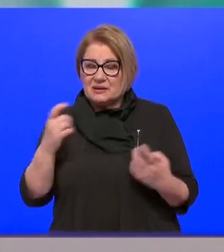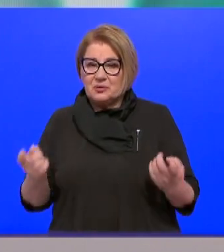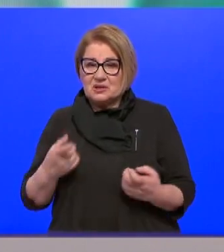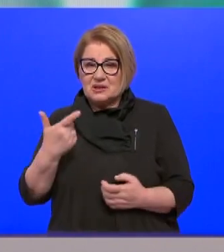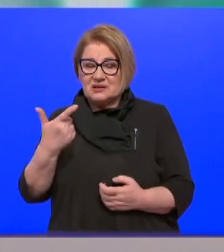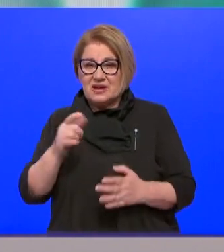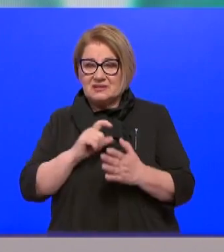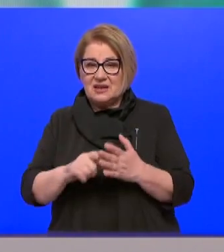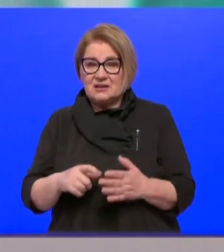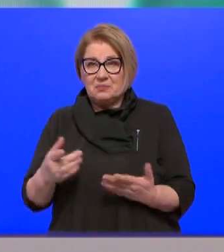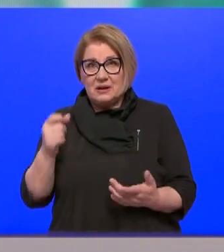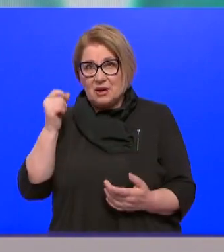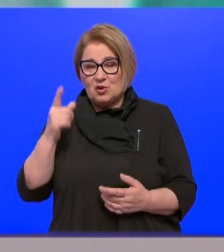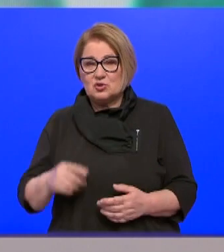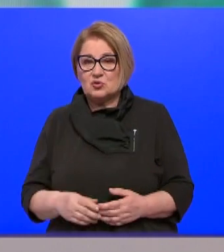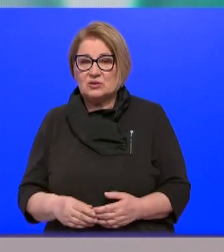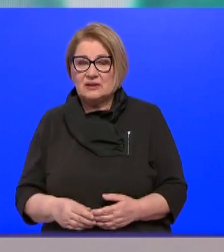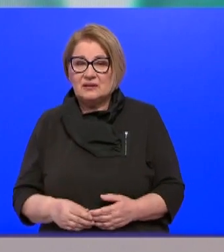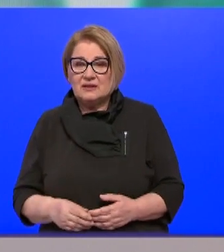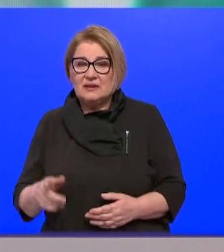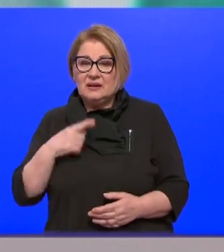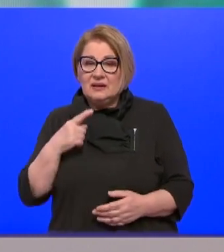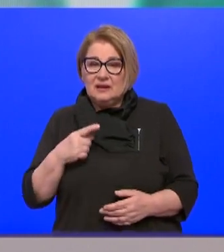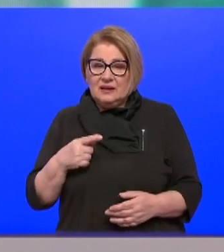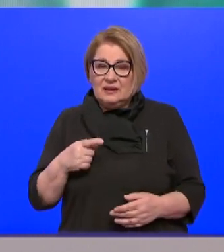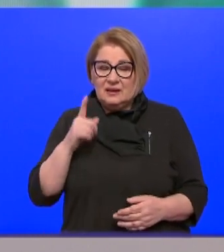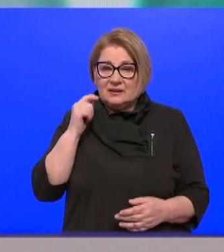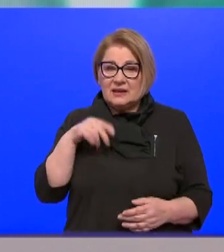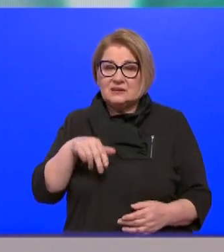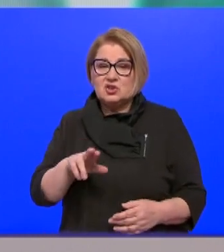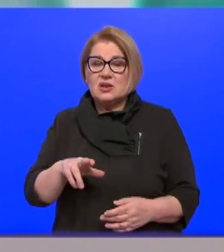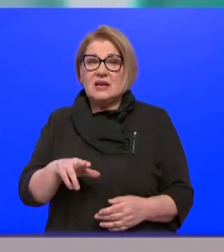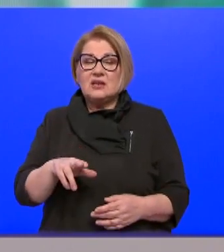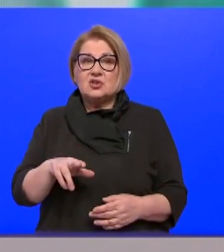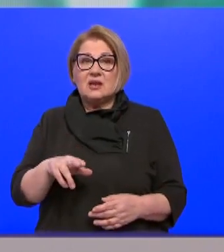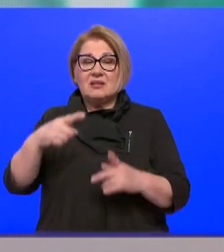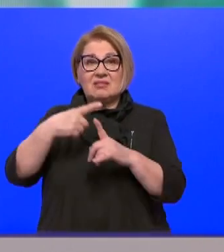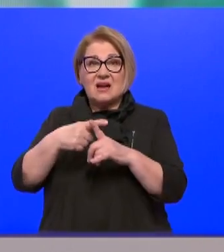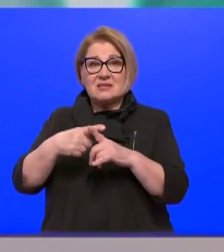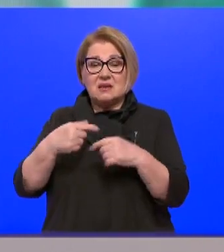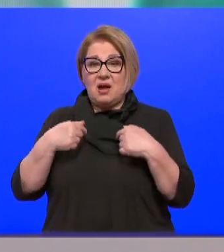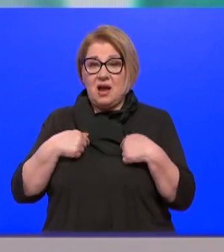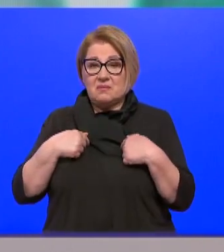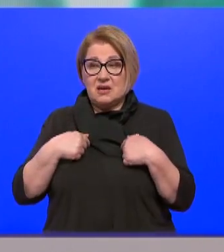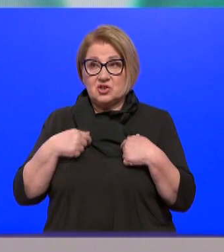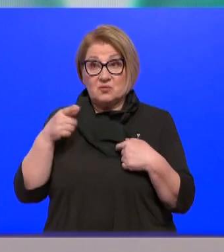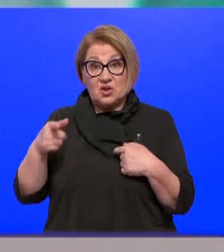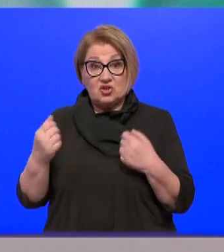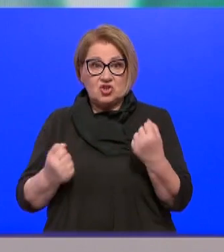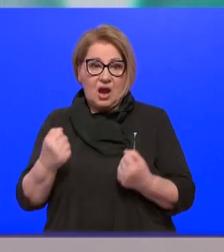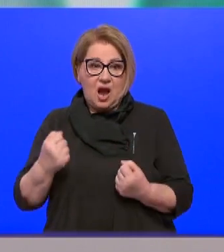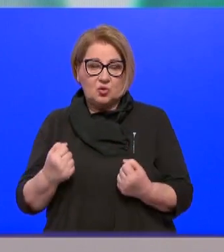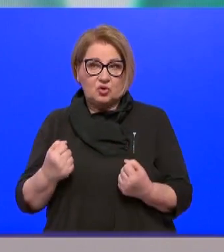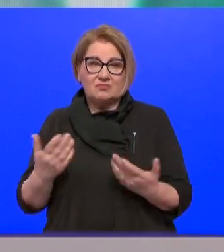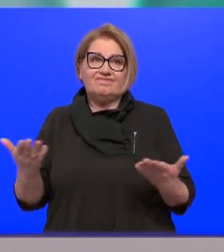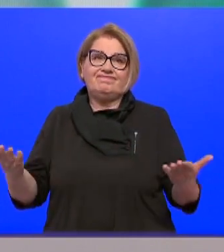prije 2 tjedna pa mi je to sve neobično. Rečenica, tata će ići taksije, mi ćemo ići automobilom. Da ne ide s nama u autu. Evo, to